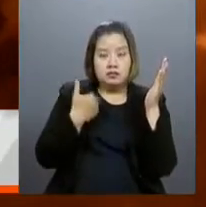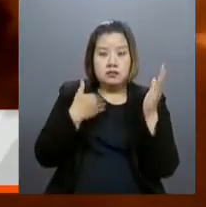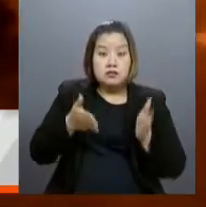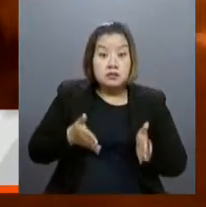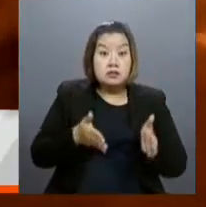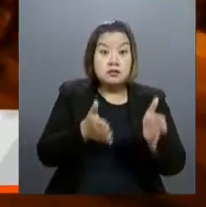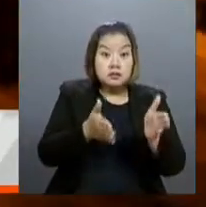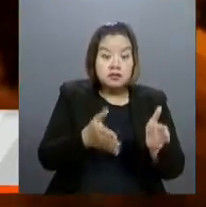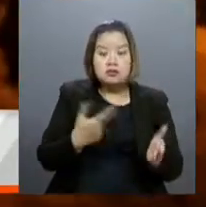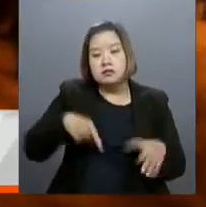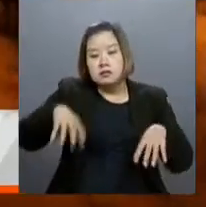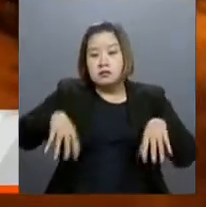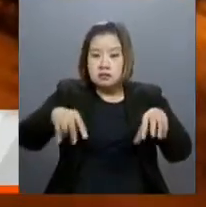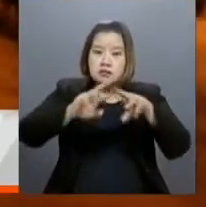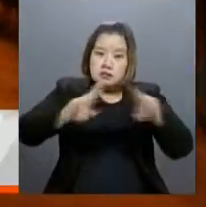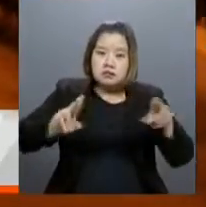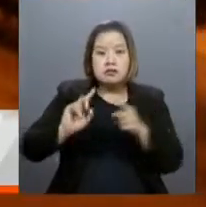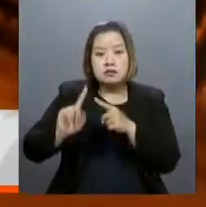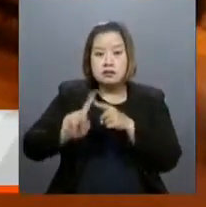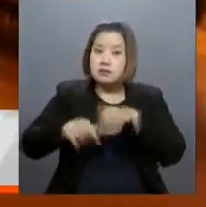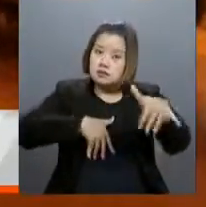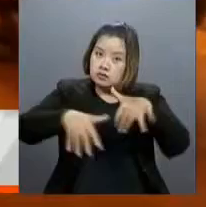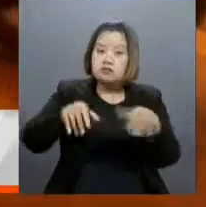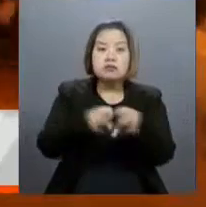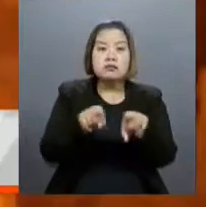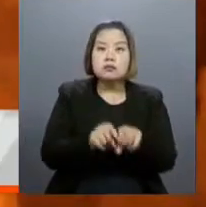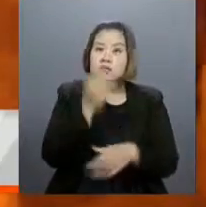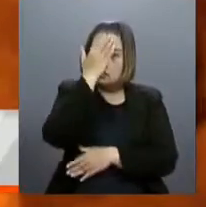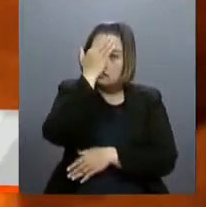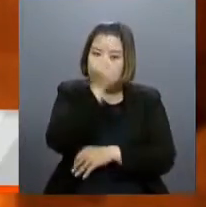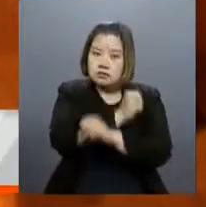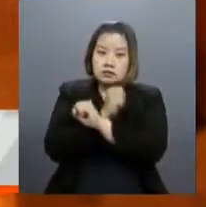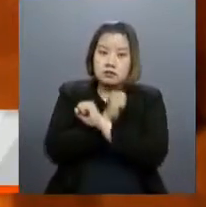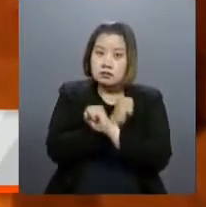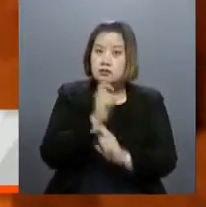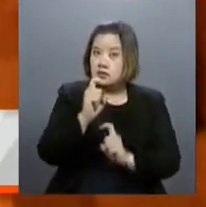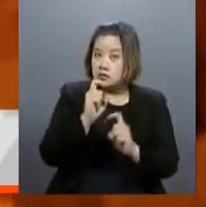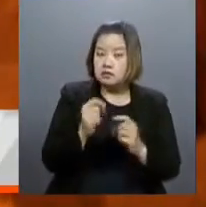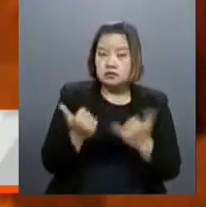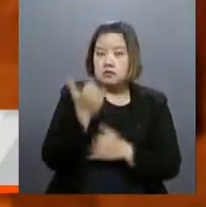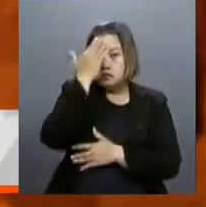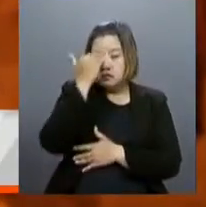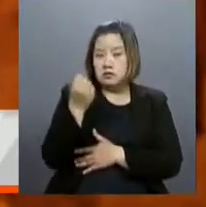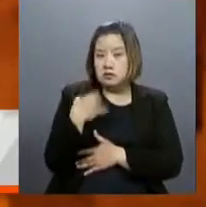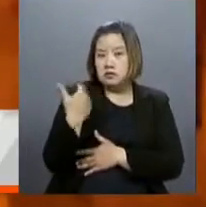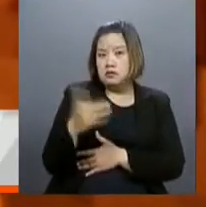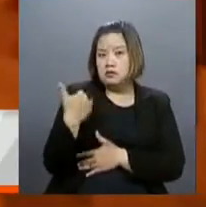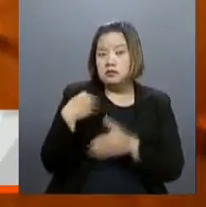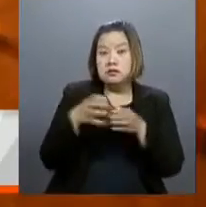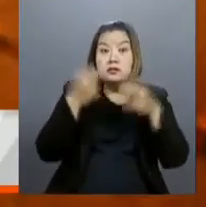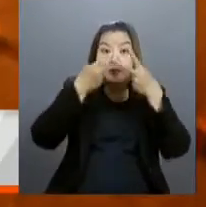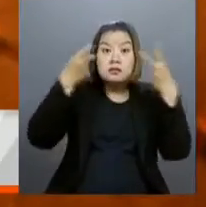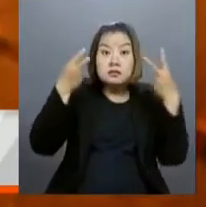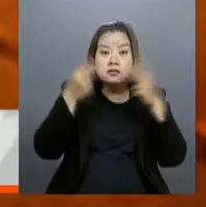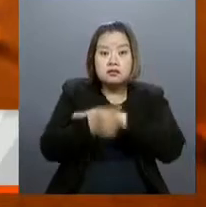รองร้านค้าและแหล่งชุมชนเพื่อเฝ้าระวังพื้นที่อย่างเข้มงวดหลังได้รับรายงานว่าจะมีกลุ่มผู้ก่อเหตุ